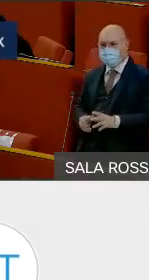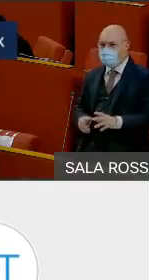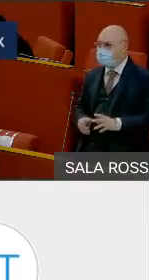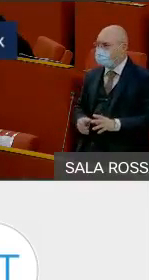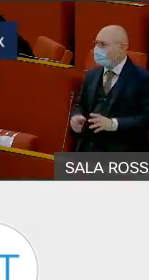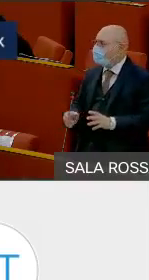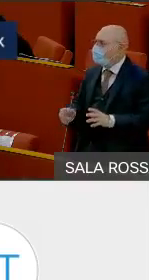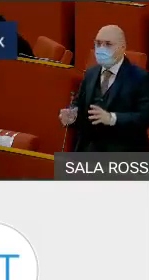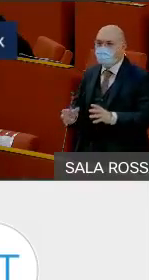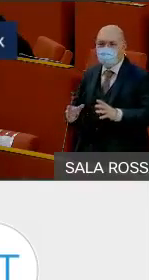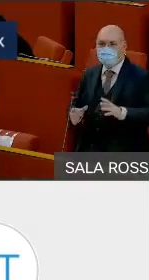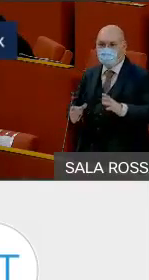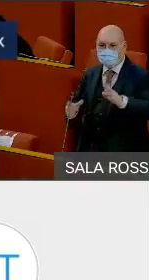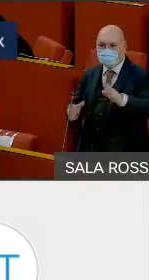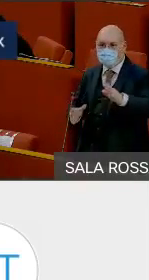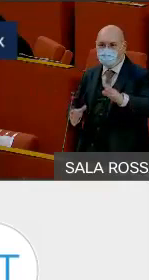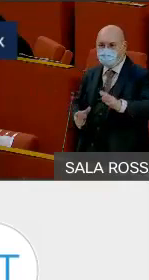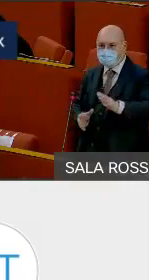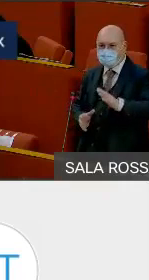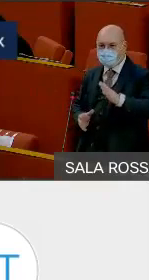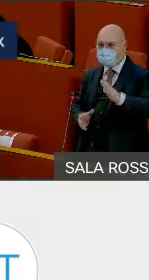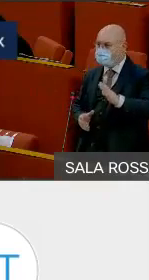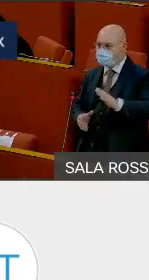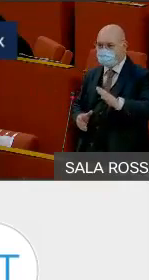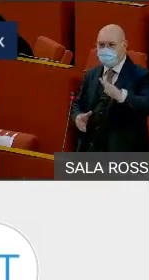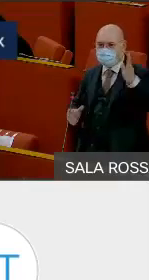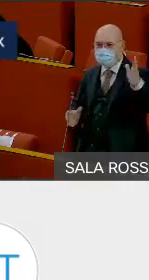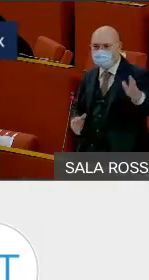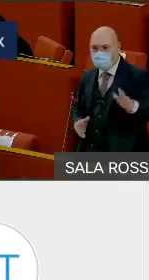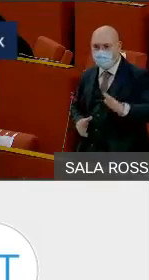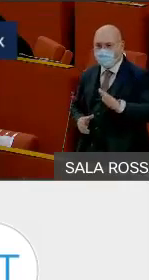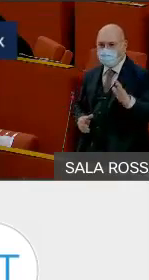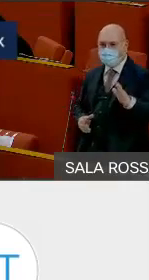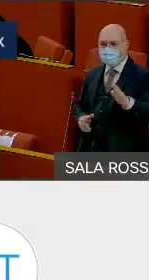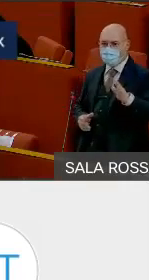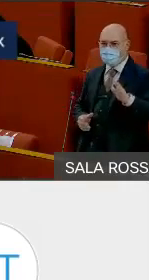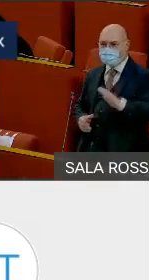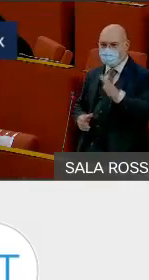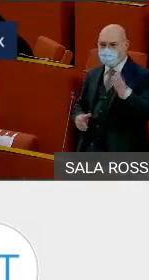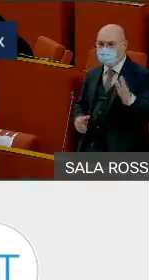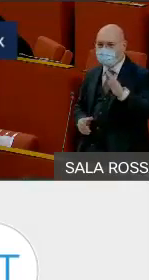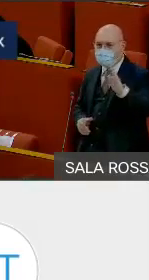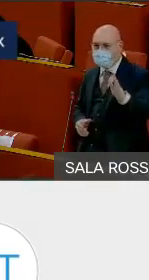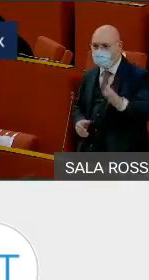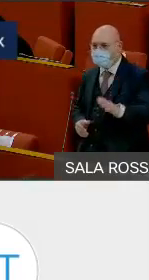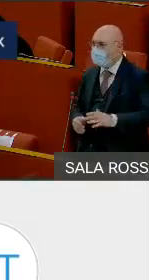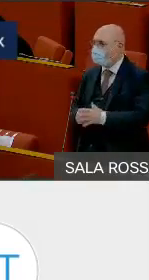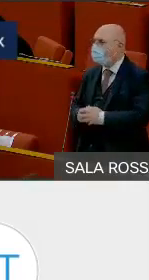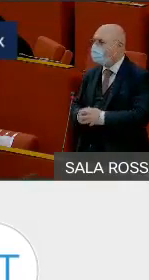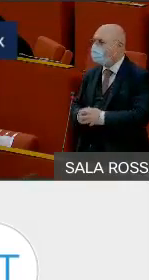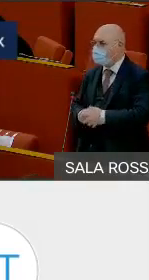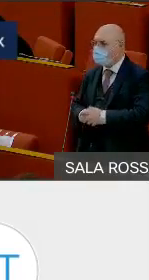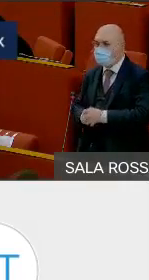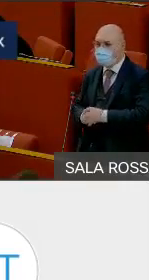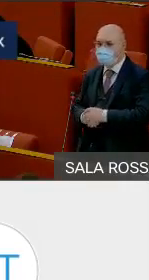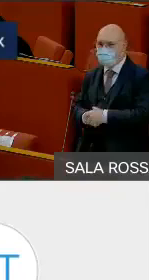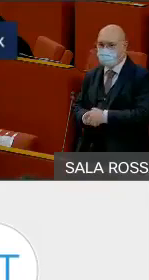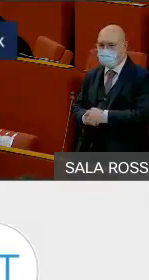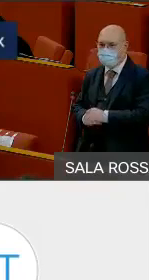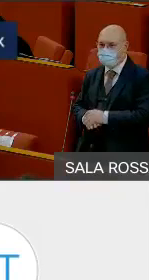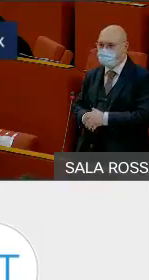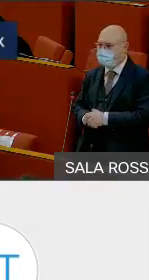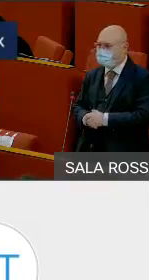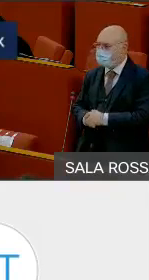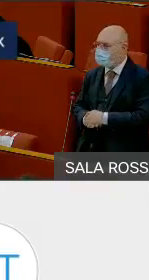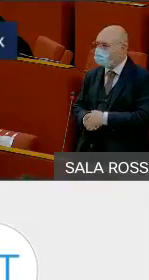situazioni in alcuni casi in quel caso fu addirittura drastico per non accettare alcuni progetti